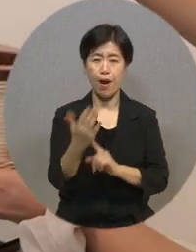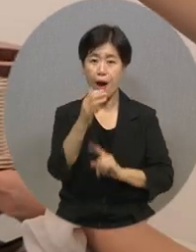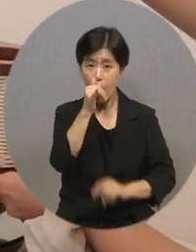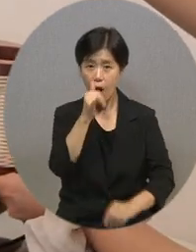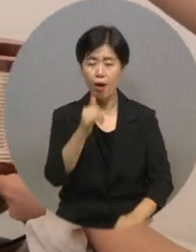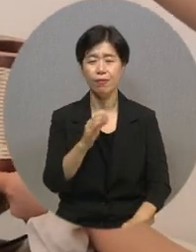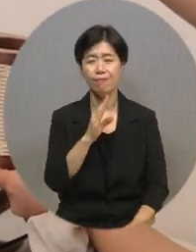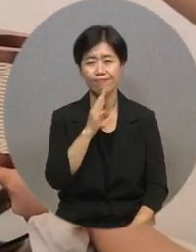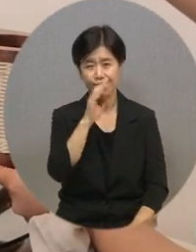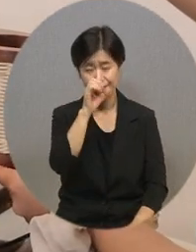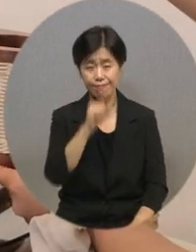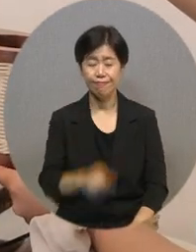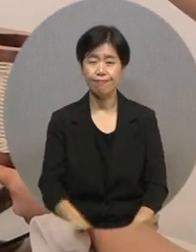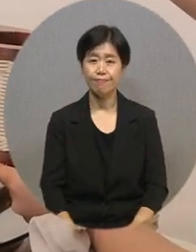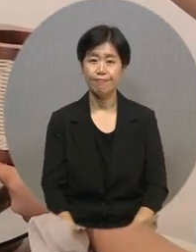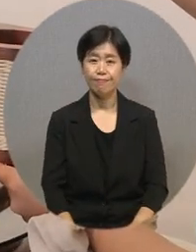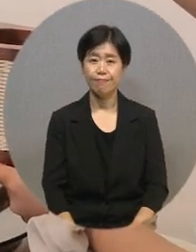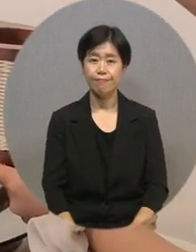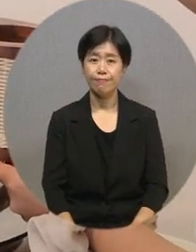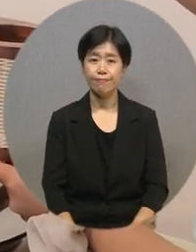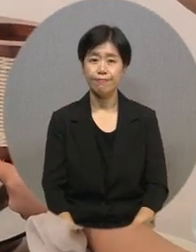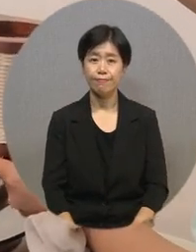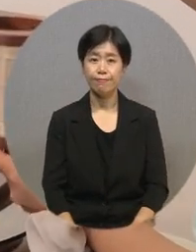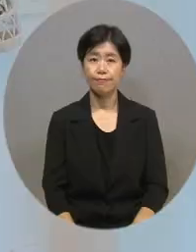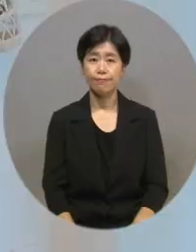가능한 일입니다.